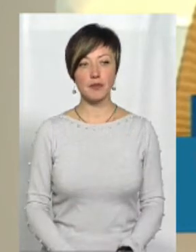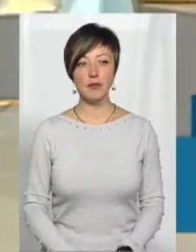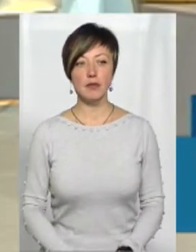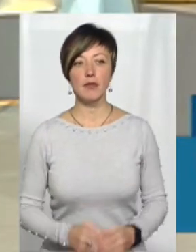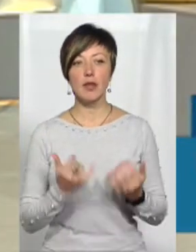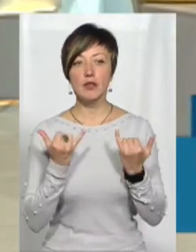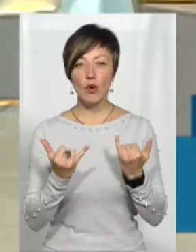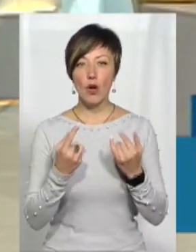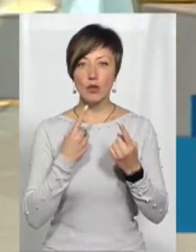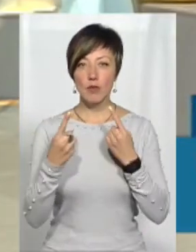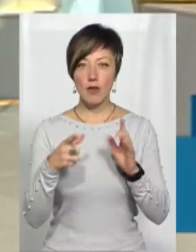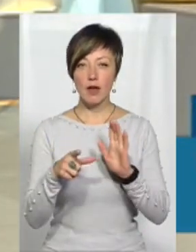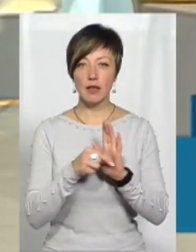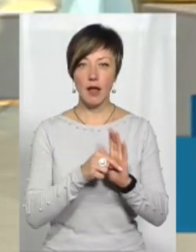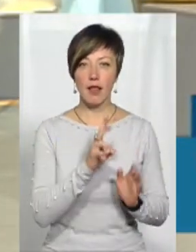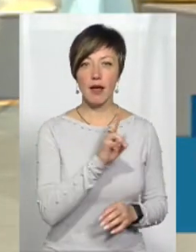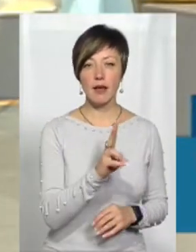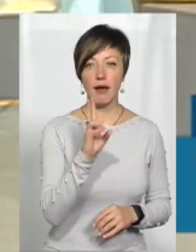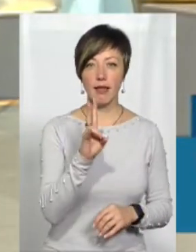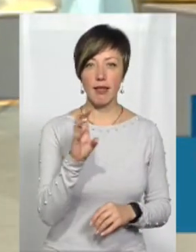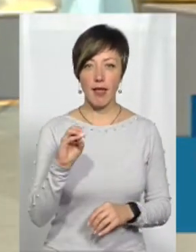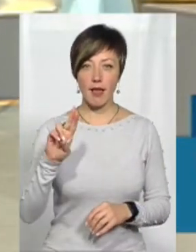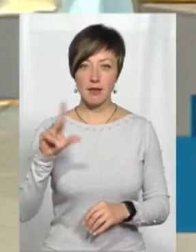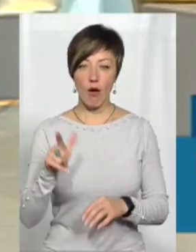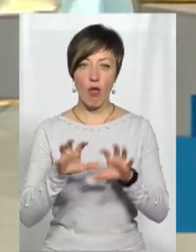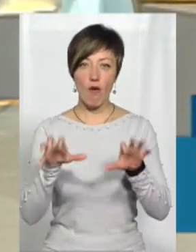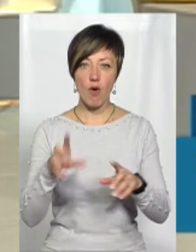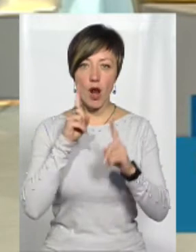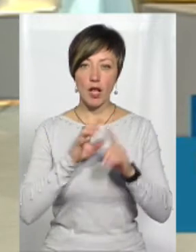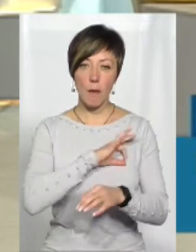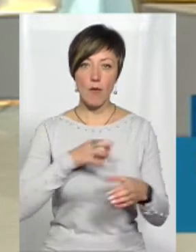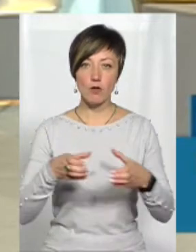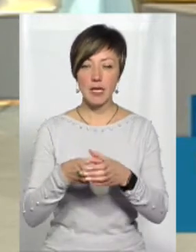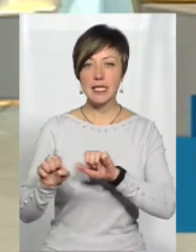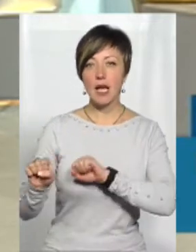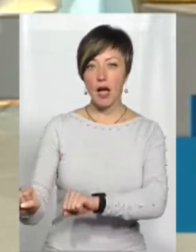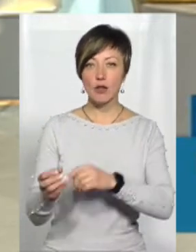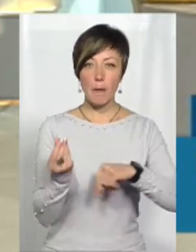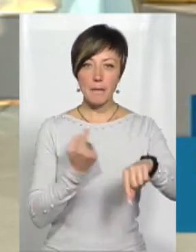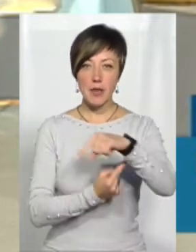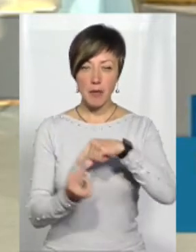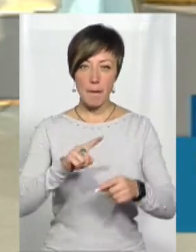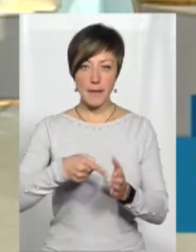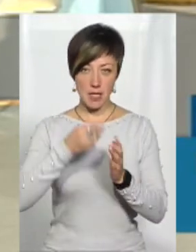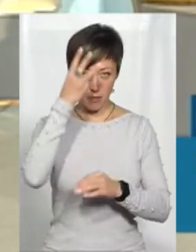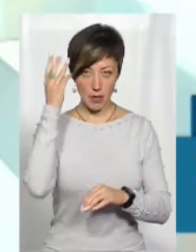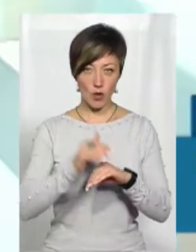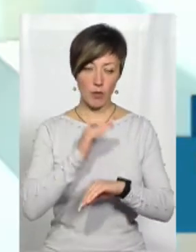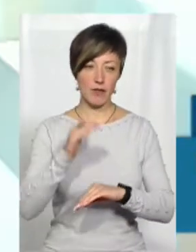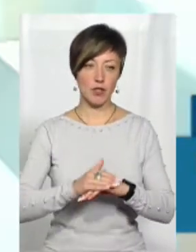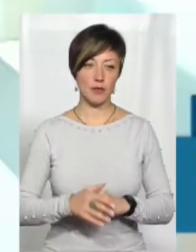сьогодні розмовляємо ми з Надією Кнець, головою Ради профспілки захисту підприємництва міста Хмельницького. Доброго